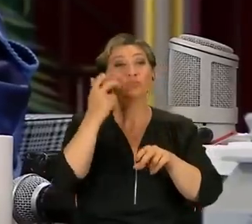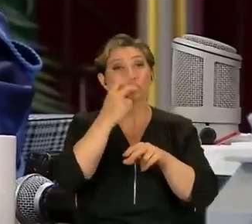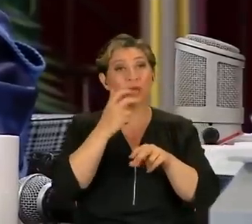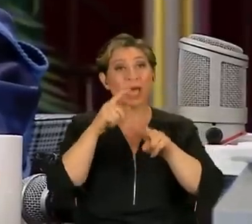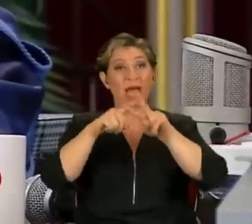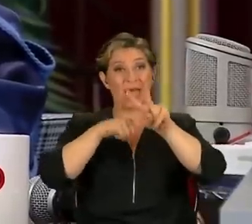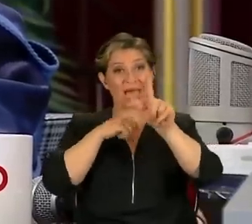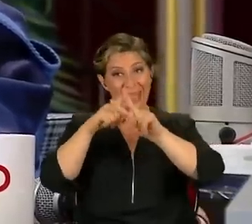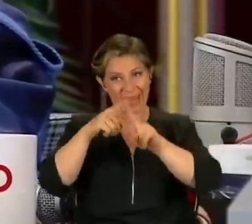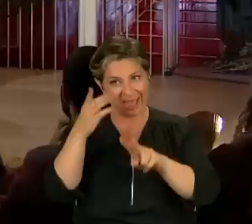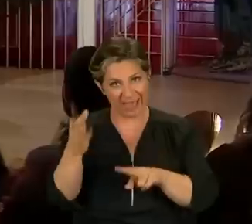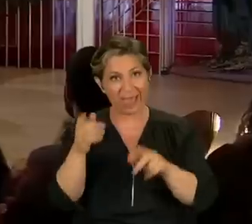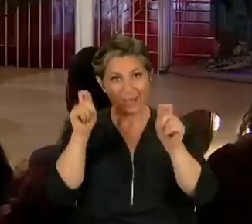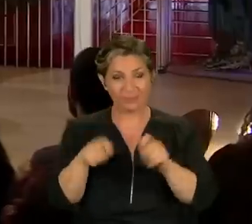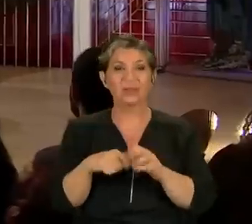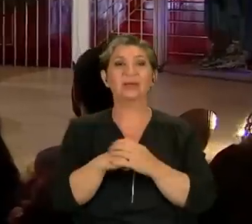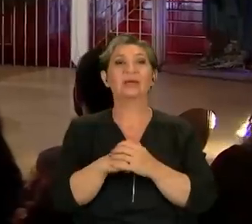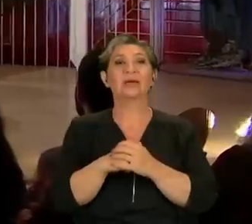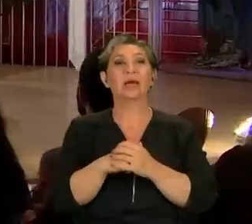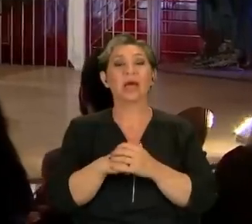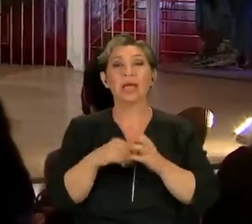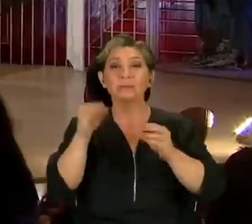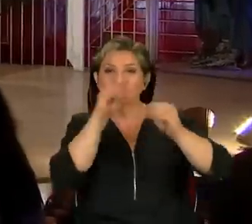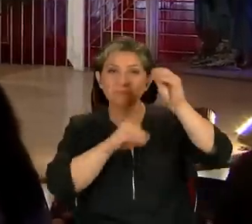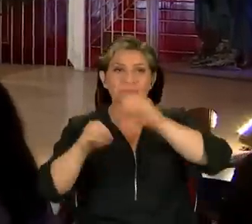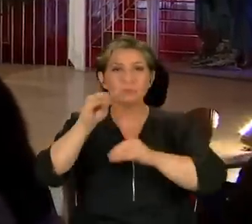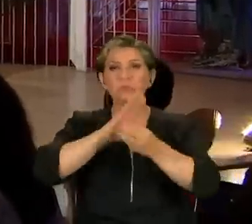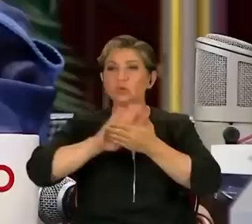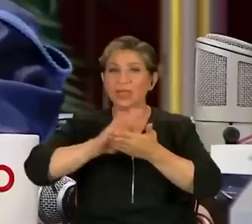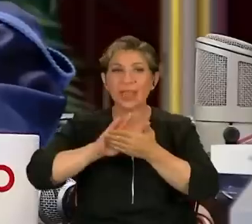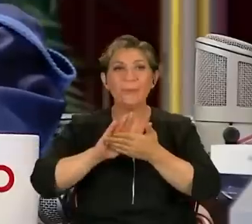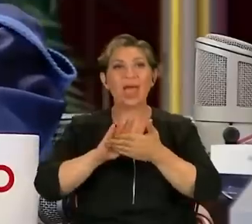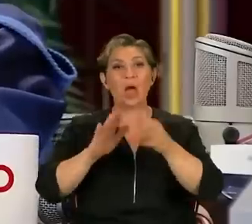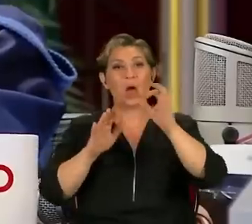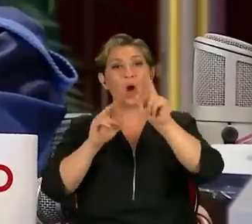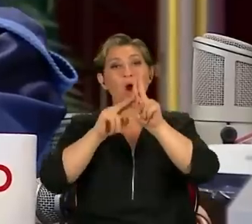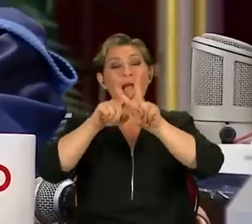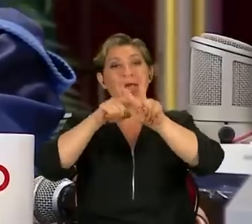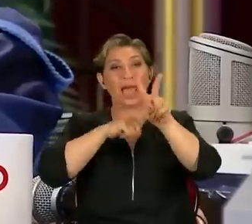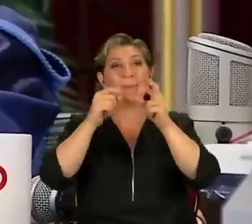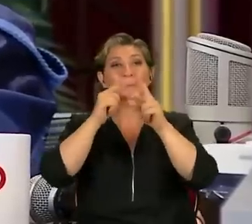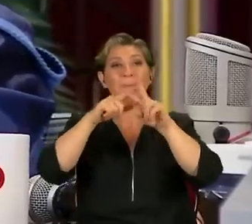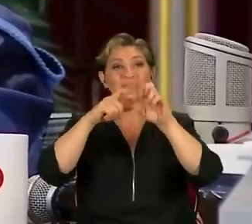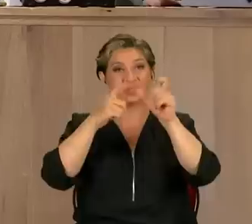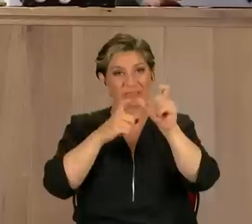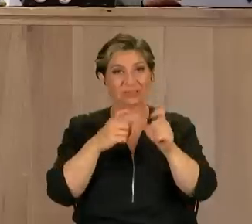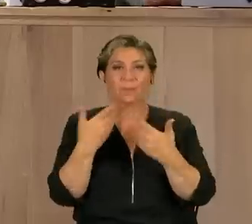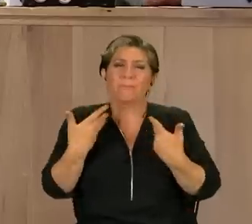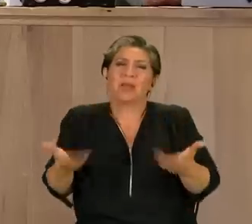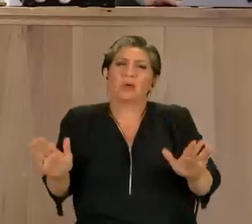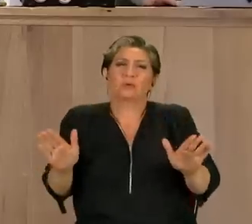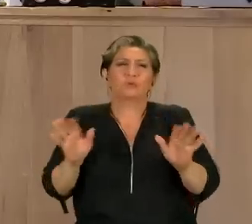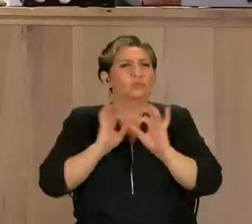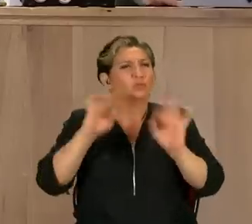de Ayla Çelik yaptı. Aranjesi de, düzenleme de Okay Barış'a ait. Çok güzel, Okay Barış'a